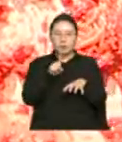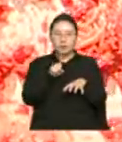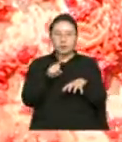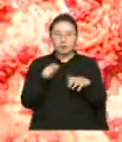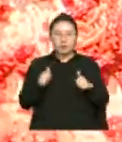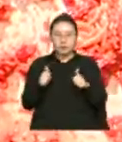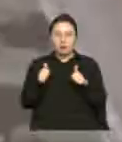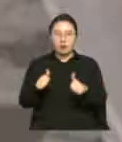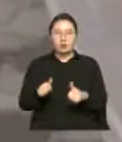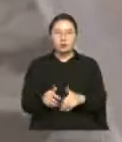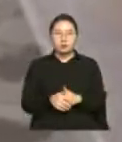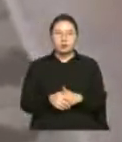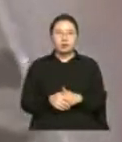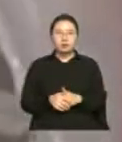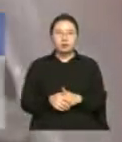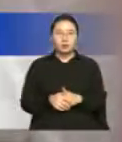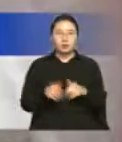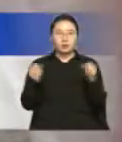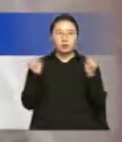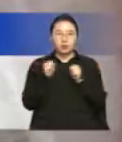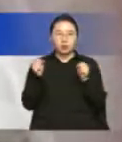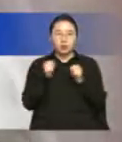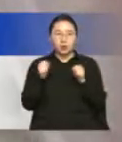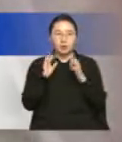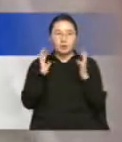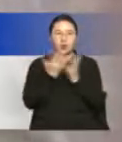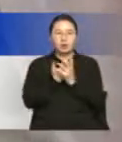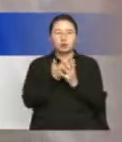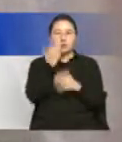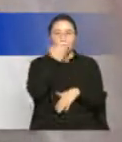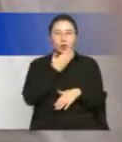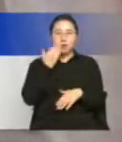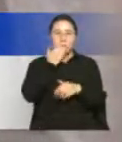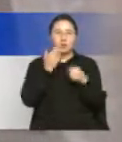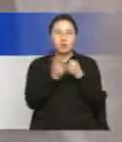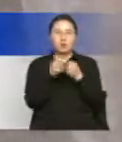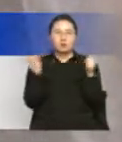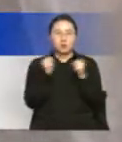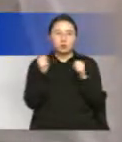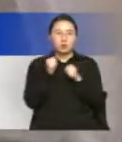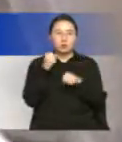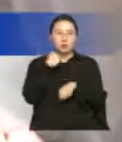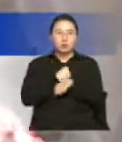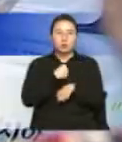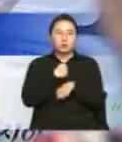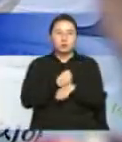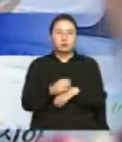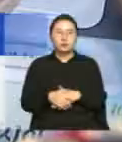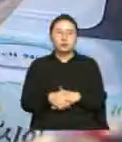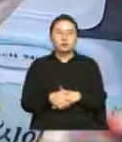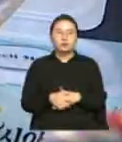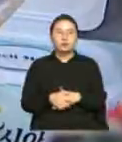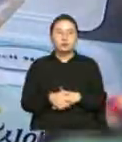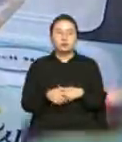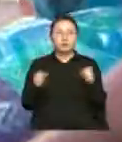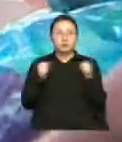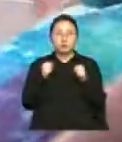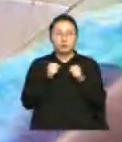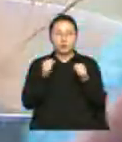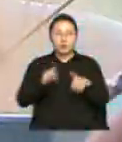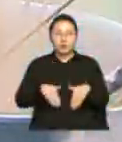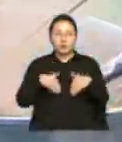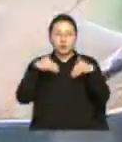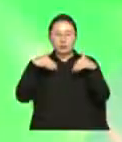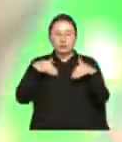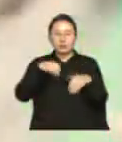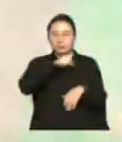놓지 않습니다. 서리가 많이 와야지 배추가 달아요. 그래서 추울 때 하는 거예요, 김장은. 그래도 추우면 따뜻한